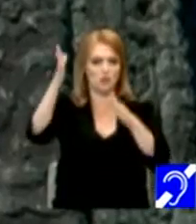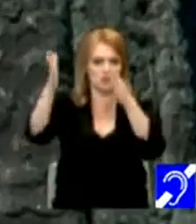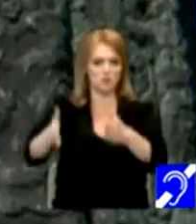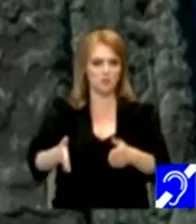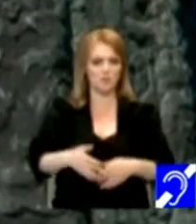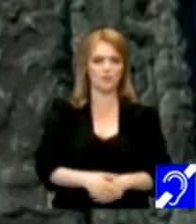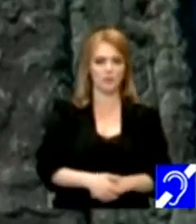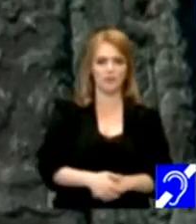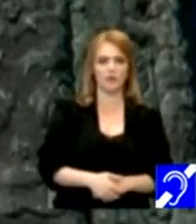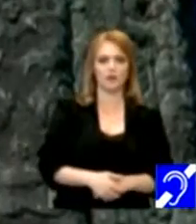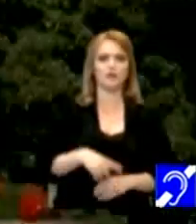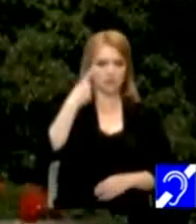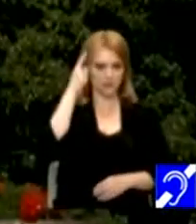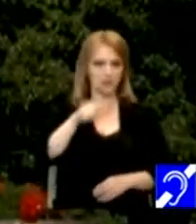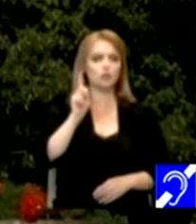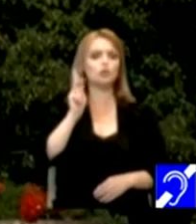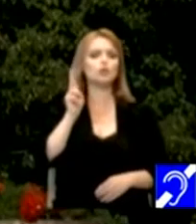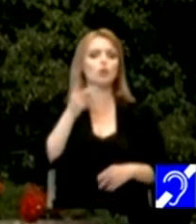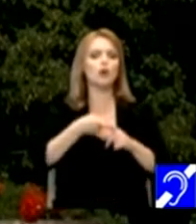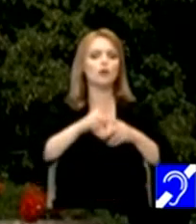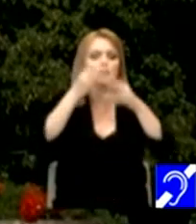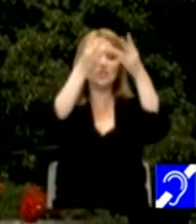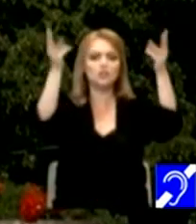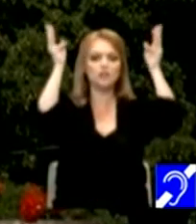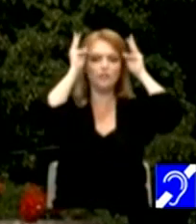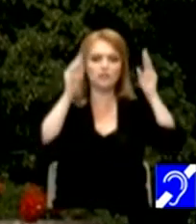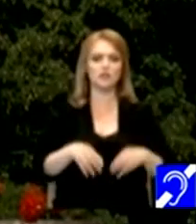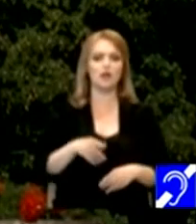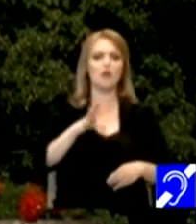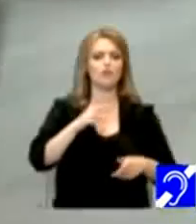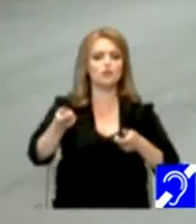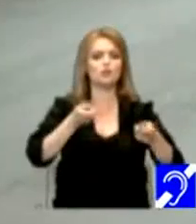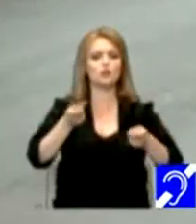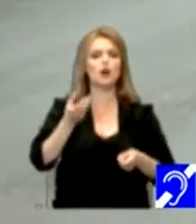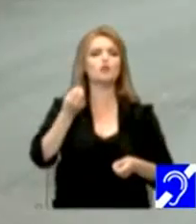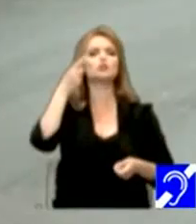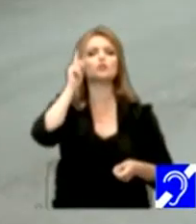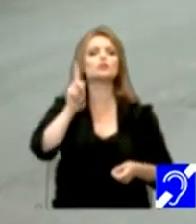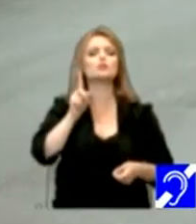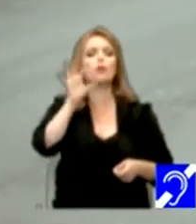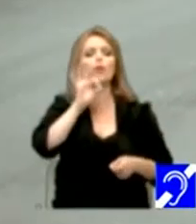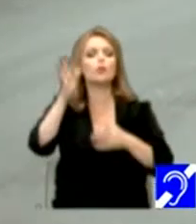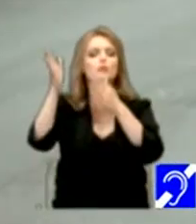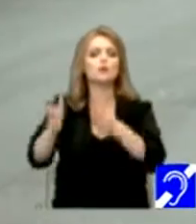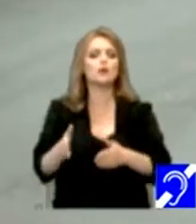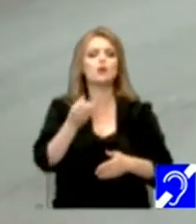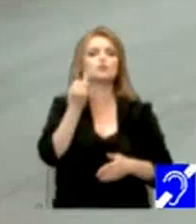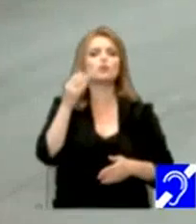voievod. Este Ștefan cel Mare? Da. Cine? Domnitorul Moldovei. Și ce mai cunoaște despre el? Câte lupte a